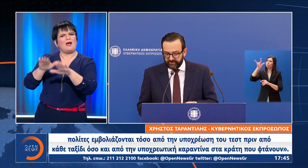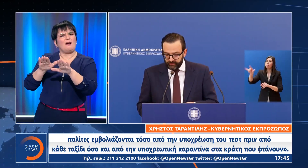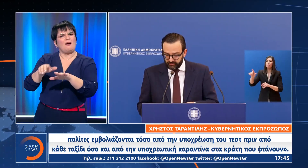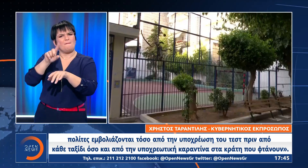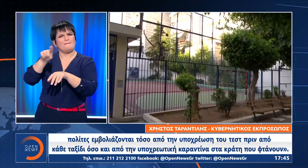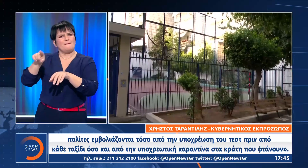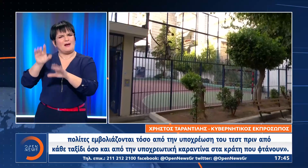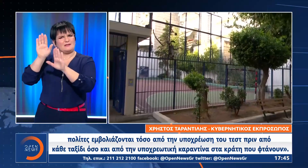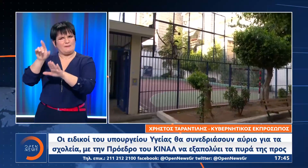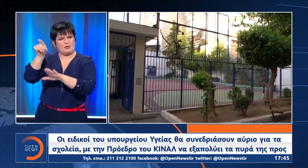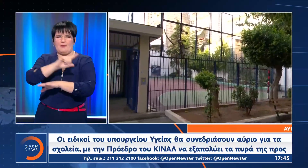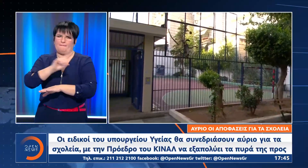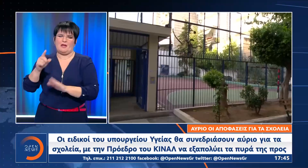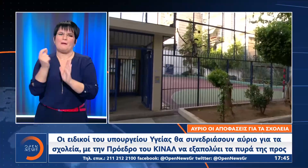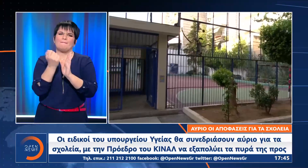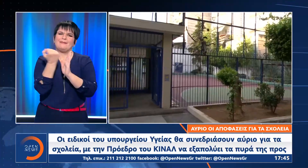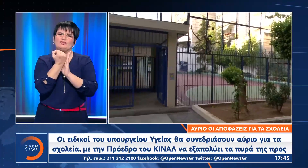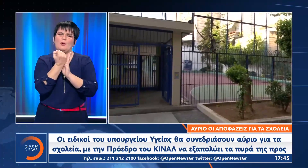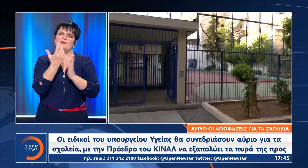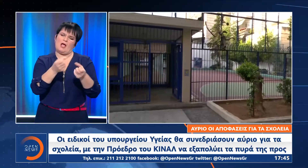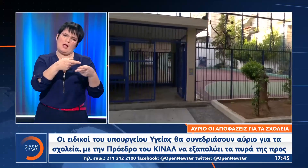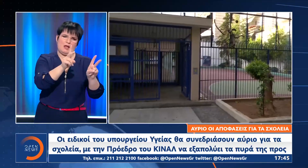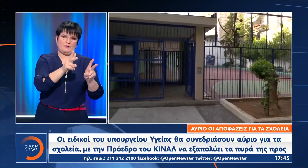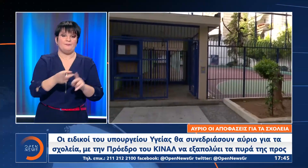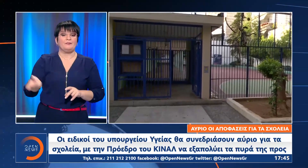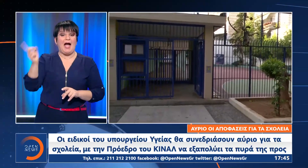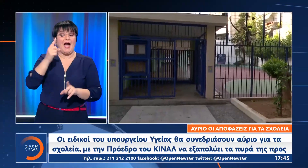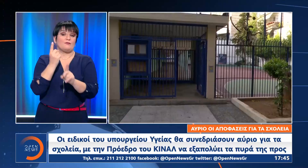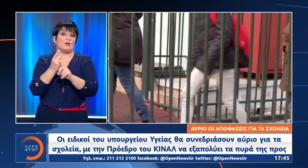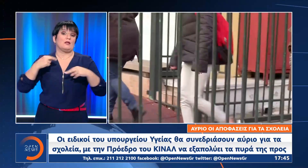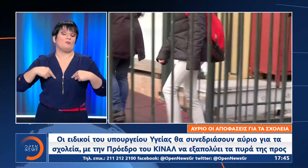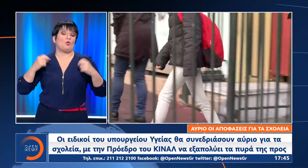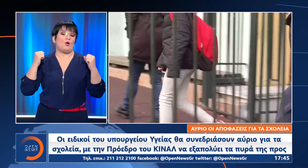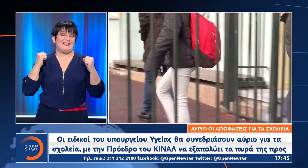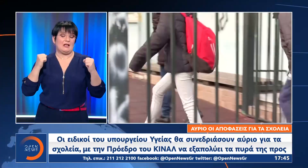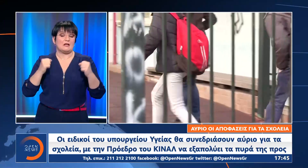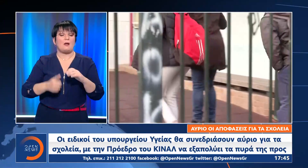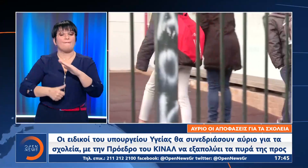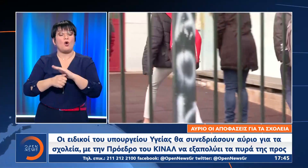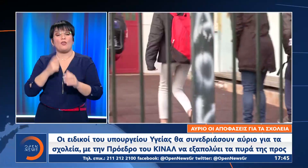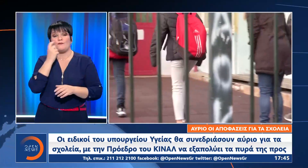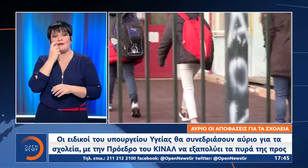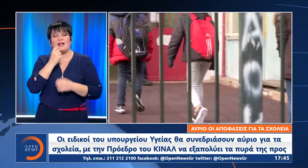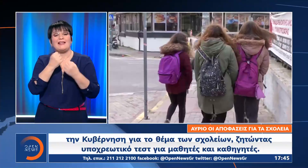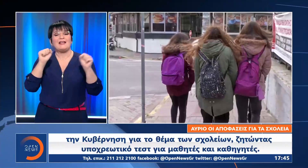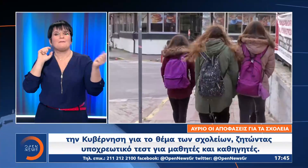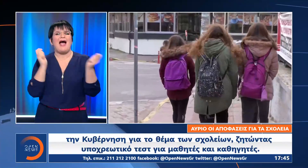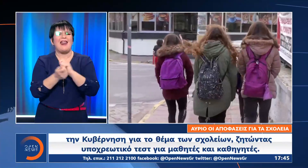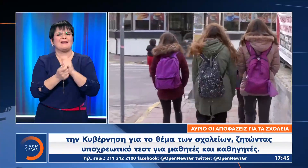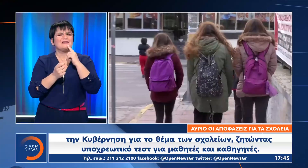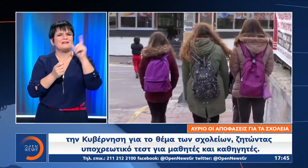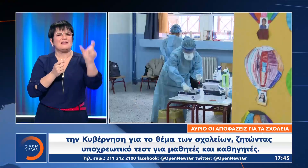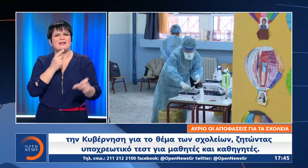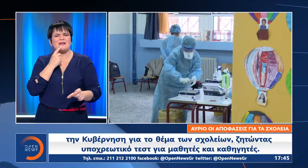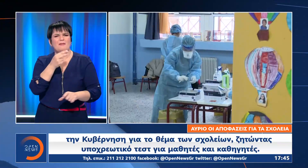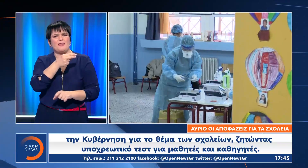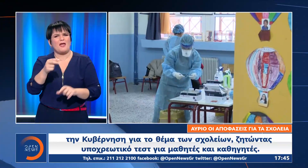κράτη που φτάνουν. Οι ειδικοί του Υπουργείου Υγείας θα συνεδριάσουν αύριο για τα σχολεία με την πρόεδρο του Κινάλ να εξαπολύει τα πειράτης προς την κυβέρνηση για το θέμα